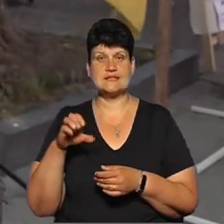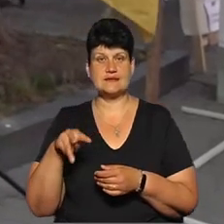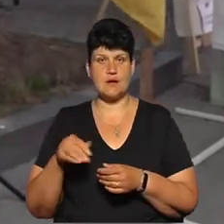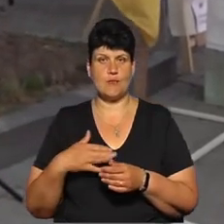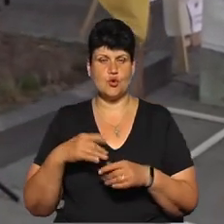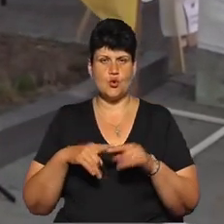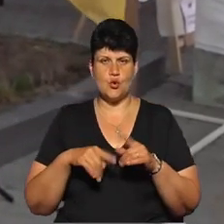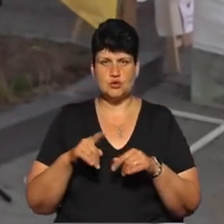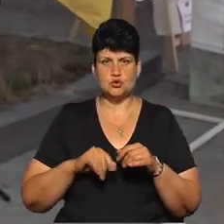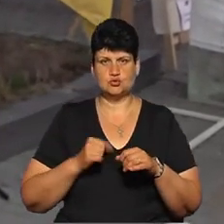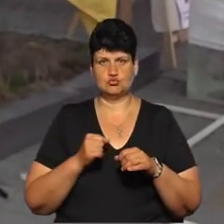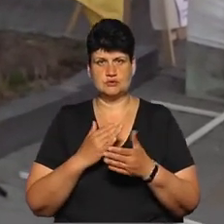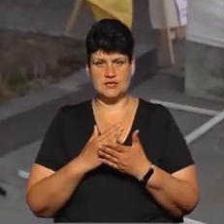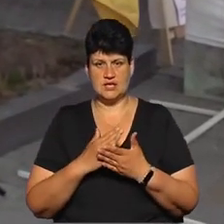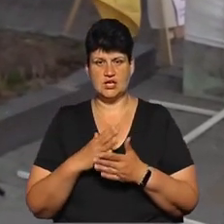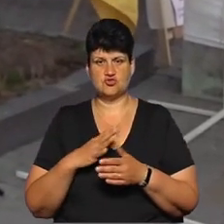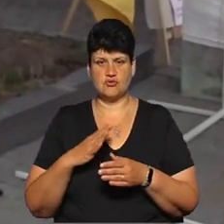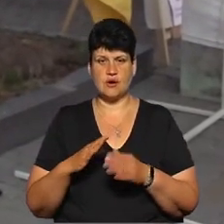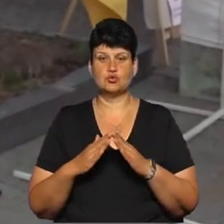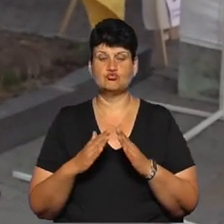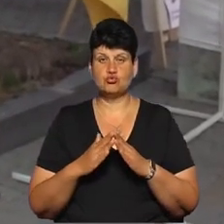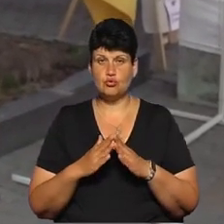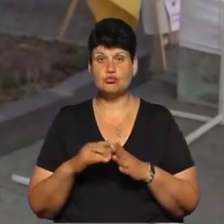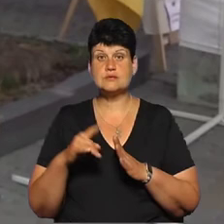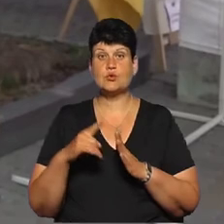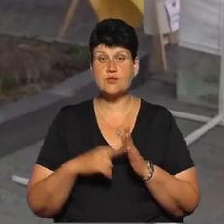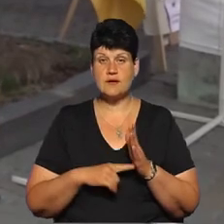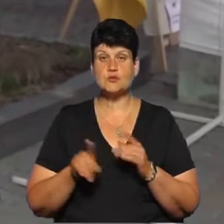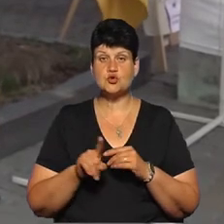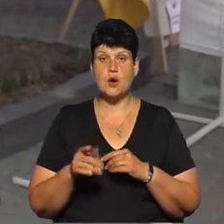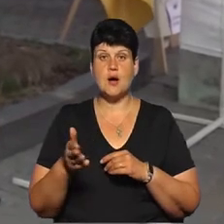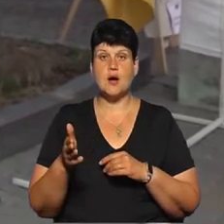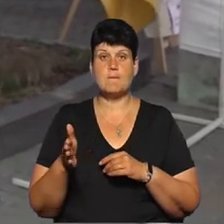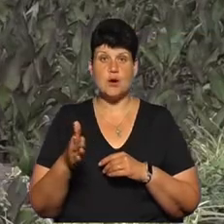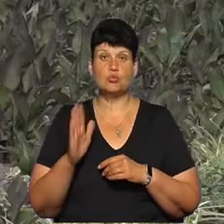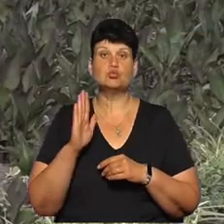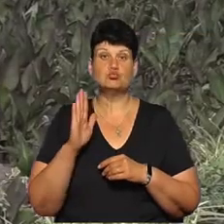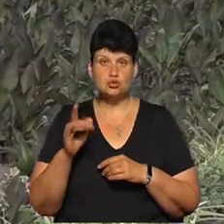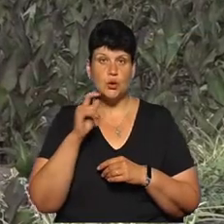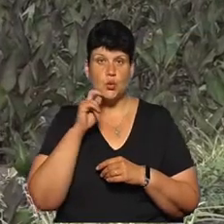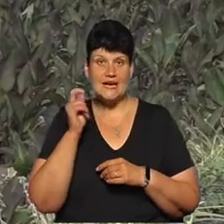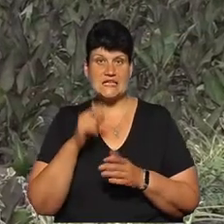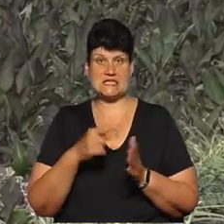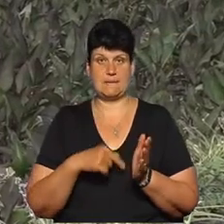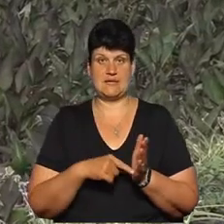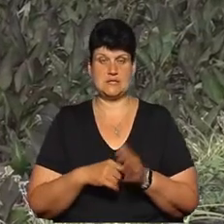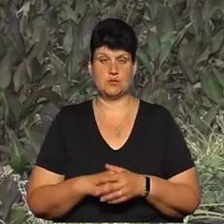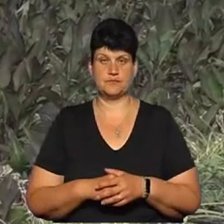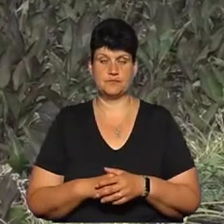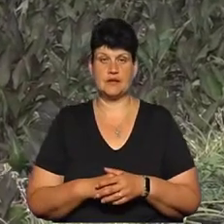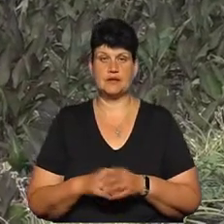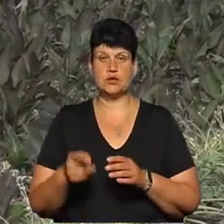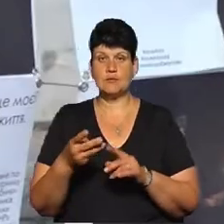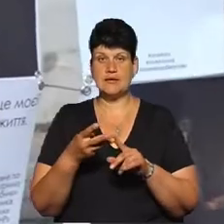Дуже чекаємо їх додому. І сподіваємося, що Маріуполь знову буде українським містом. Тернопіль – третє місто, де